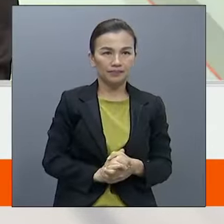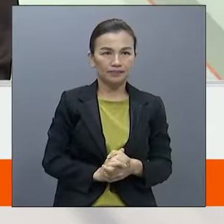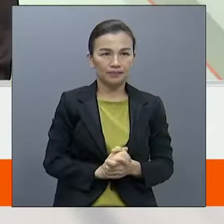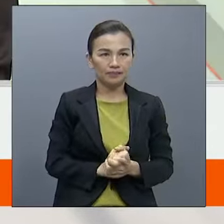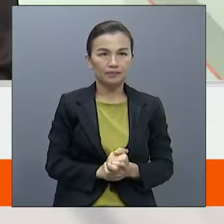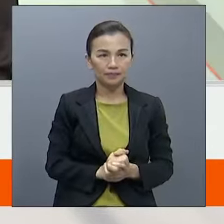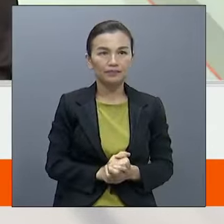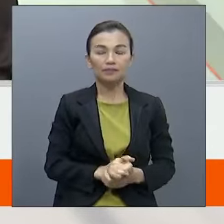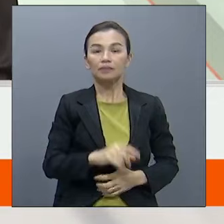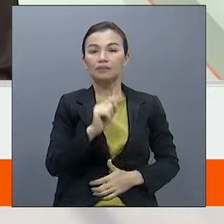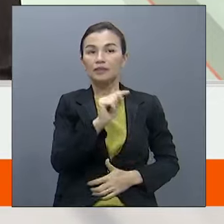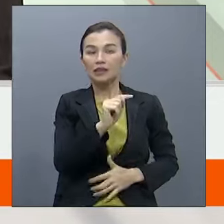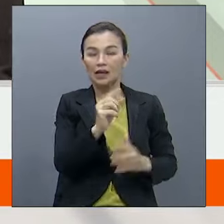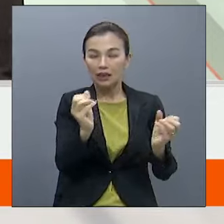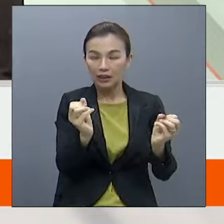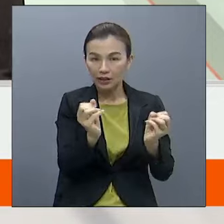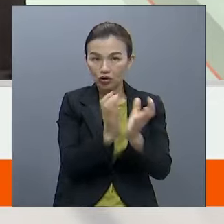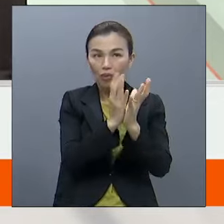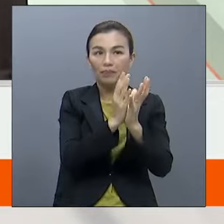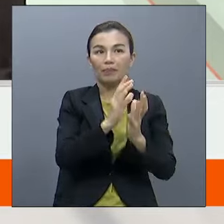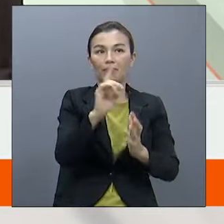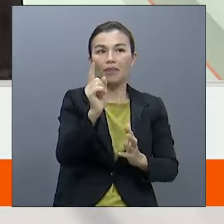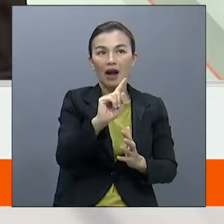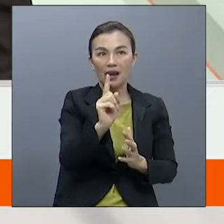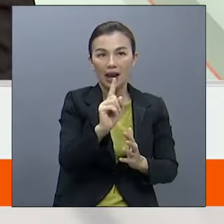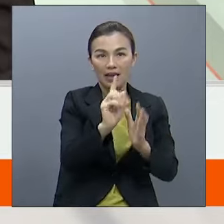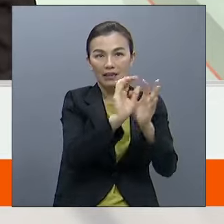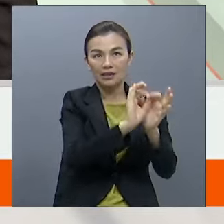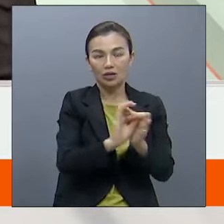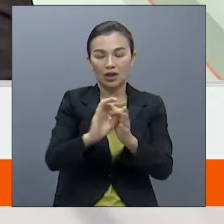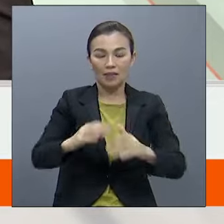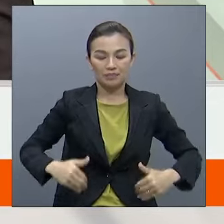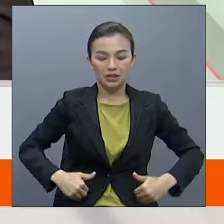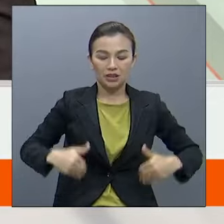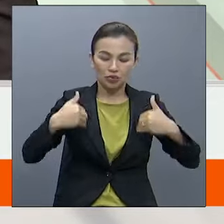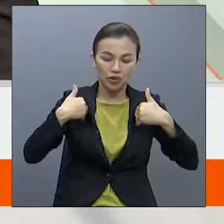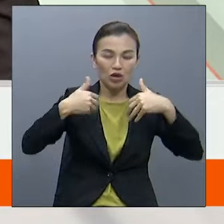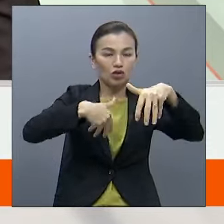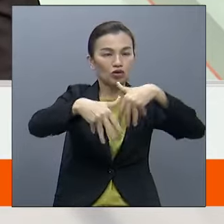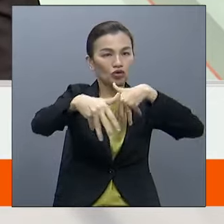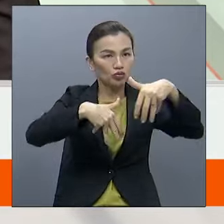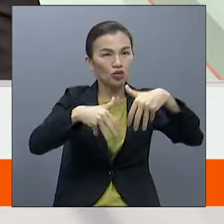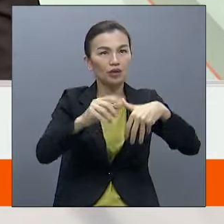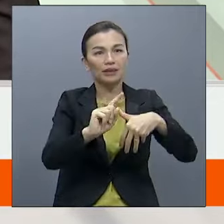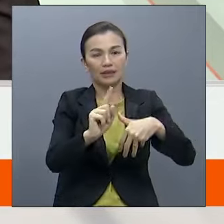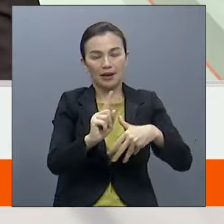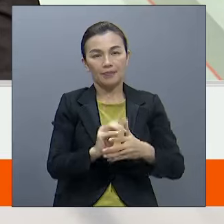ยมีความเสียหายความสูญเสียที่เกิดขึ้นกับชีวิตหรือว่าของประชาชนบ้างไหมคะ